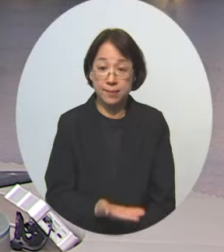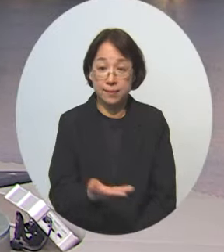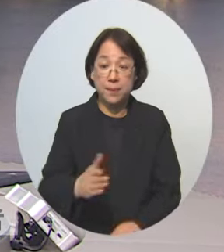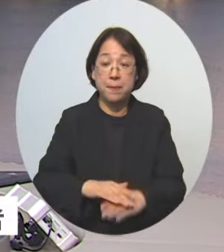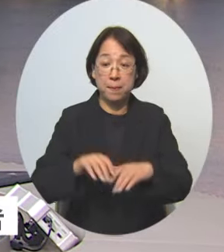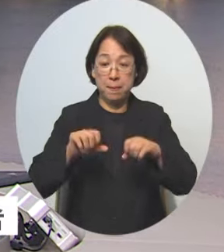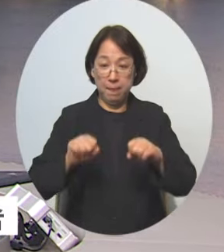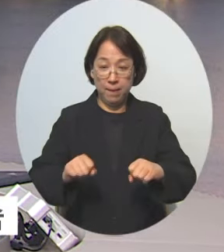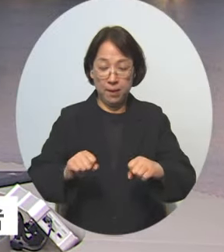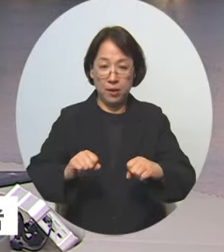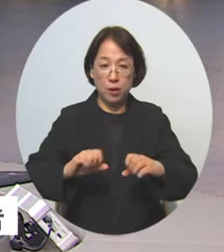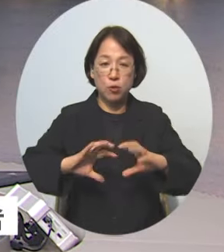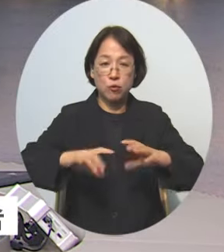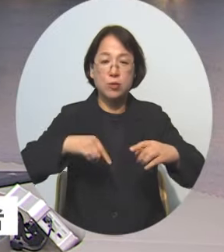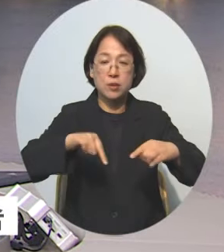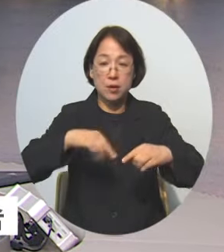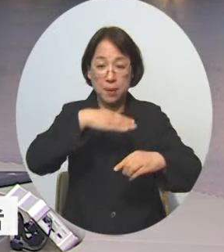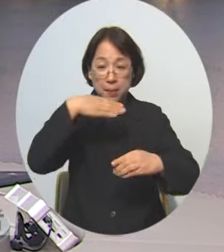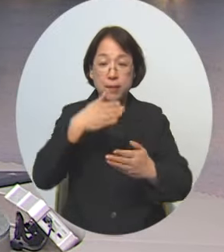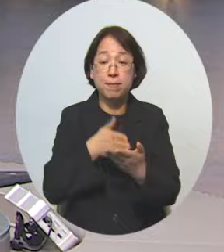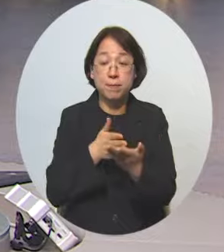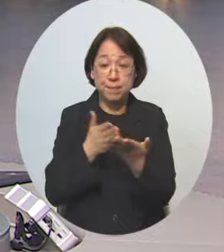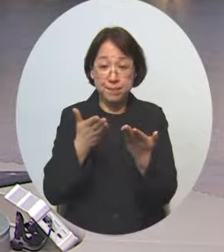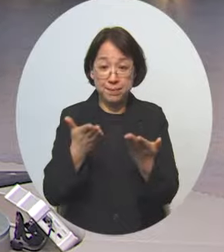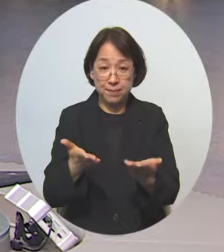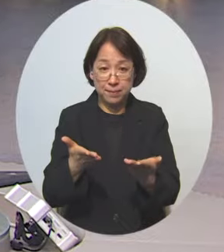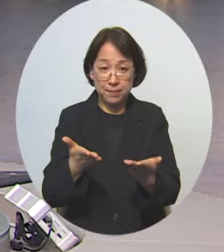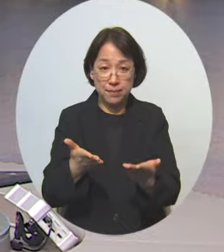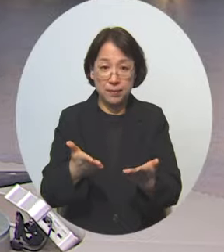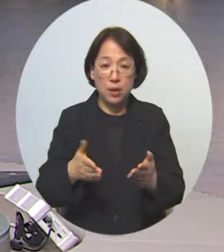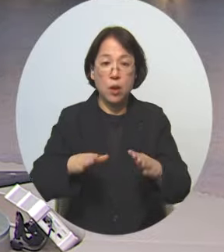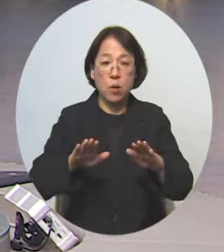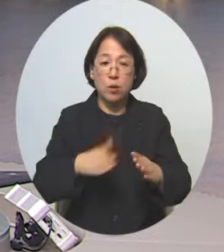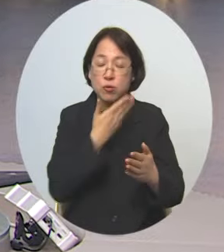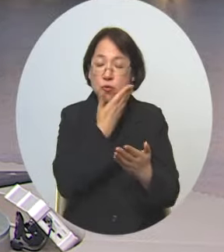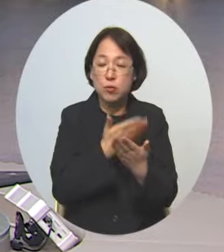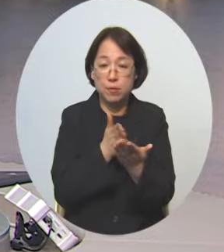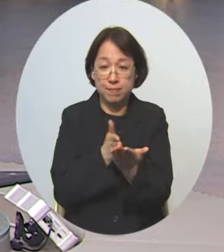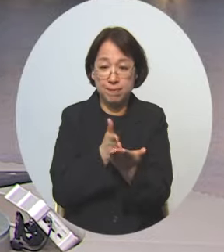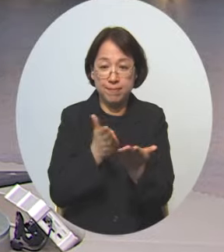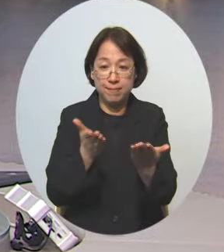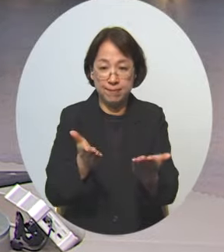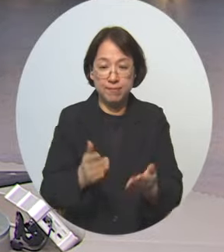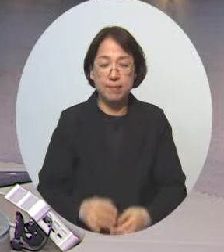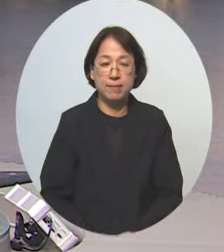시청자 여러분 안녕하십니까? 국정의 바른 소리를 전합니다. 먼저 오늘의 주요 뉴스입니다.